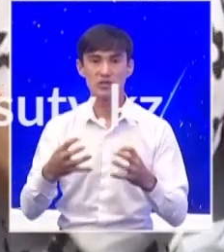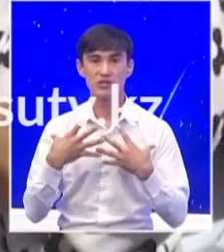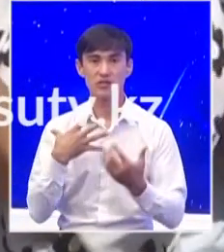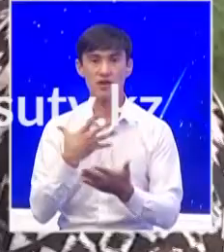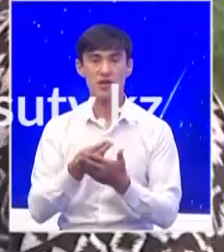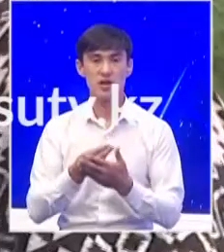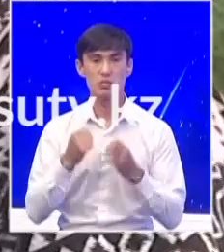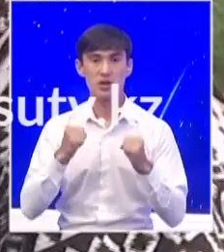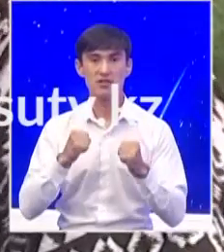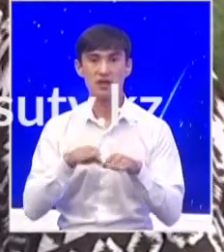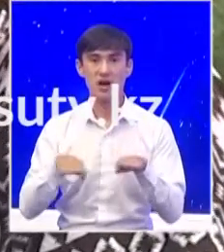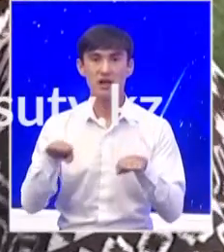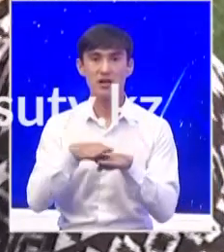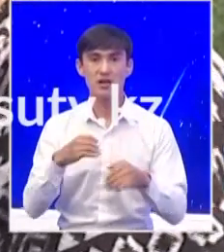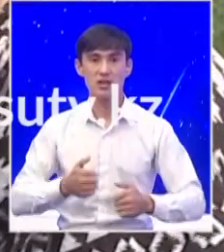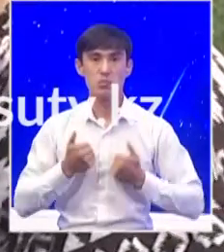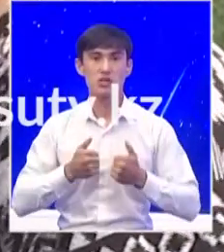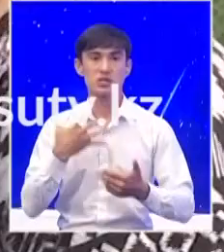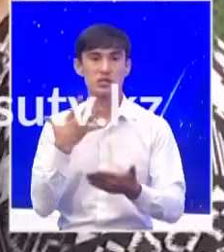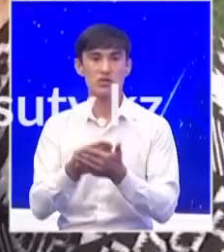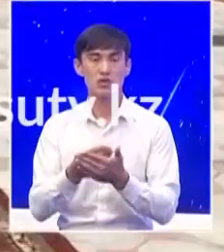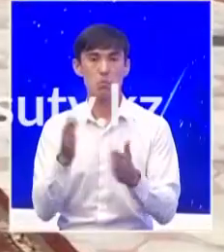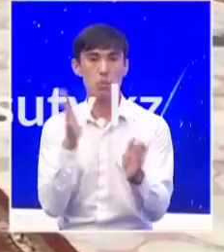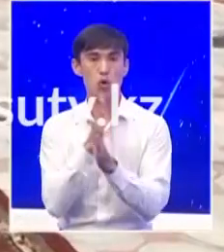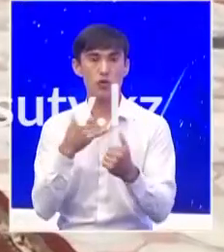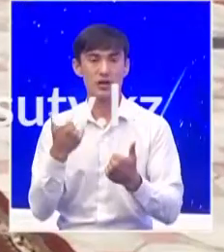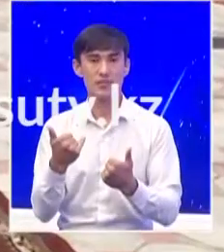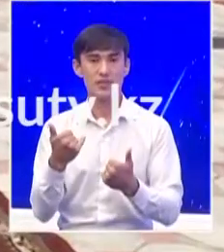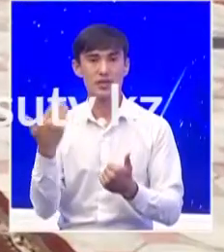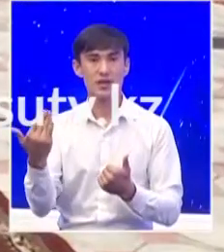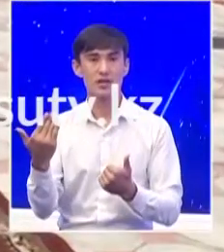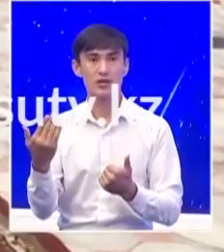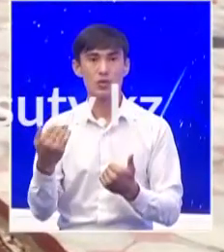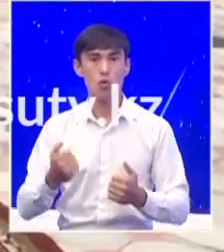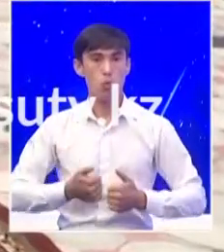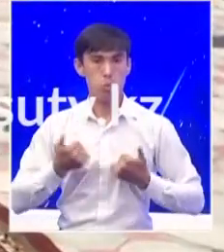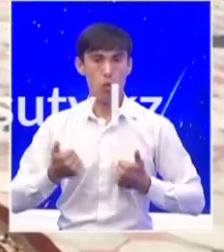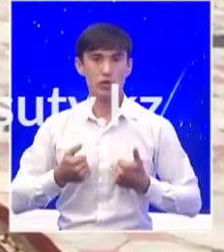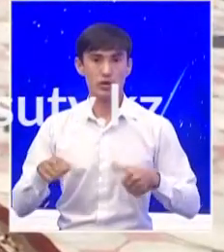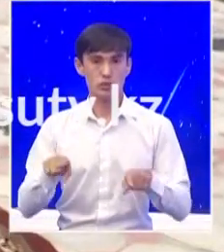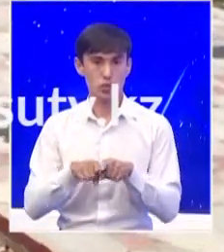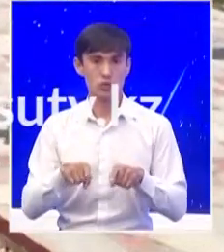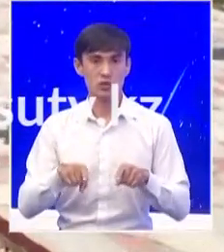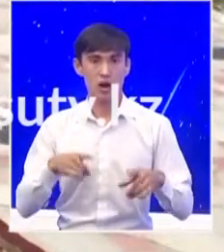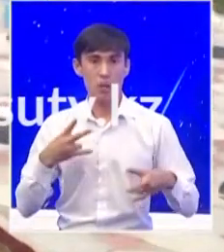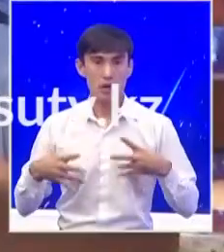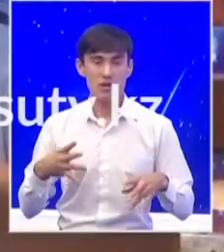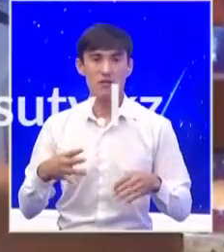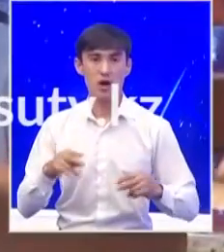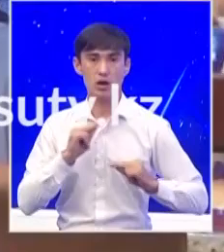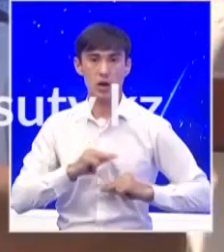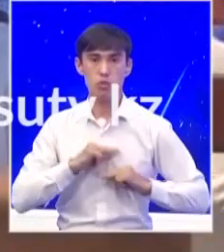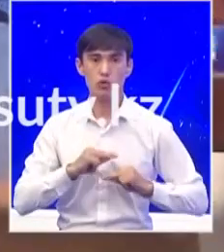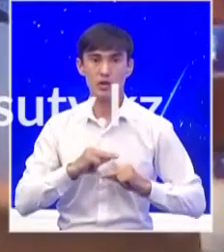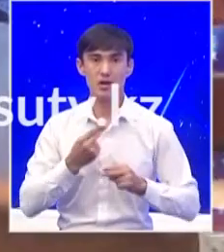карьере Дарын добился не только за счет своих природных данных. Во многом ему помогла упорная и кропотливая работа над всеми